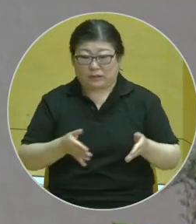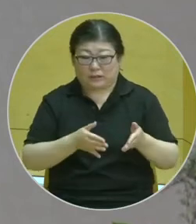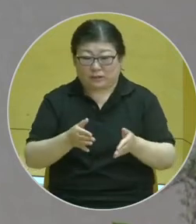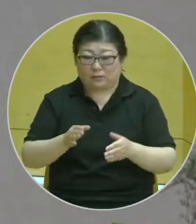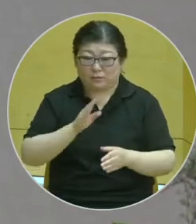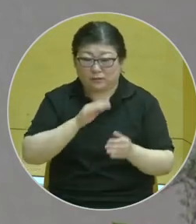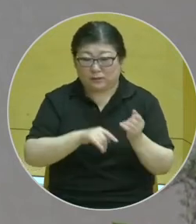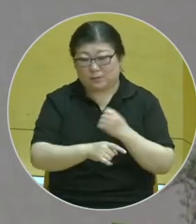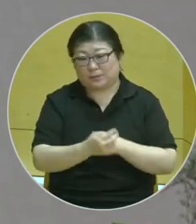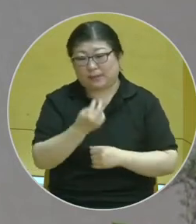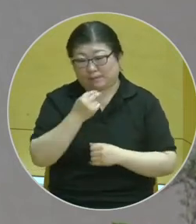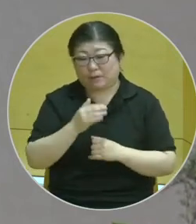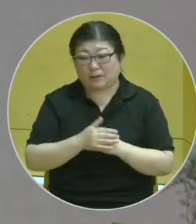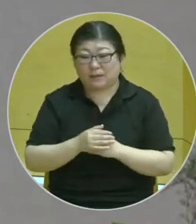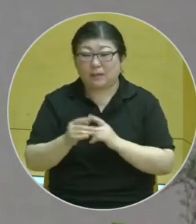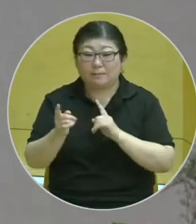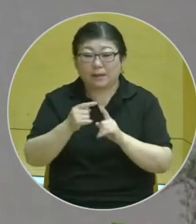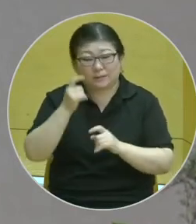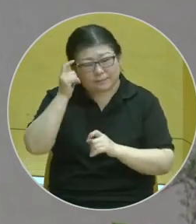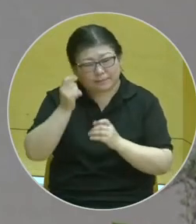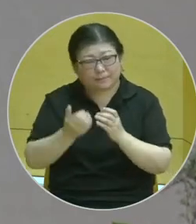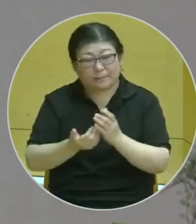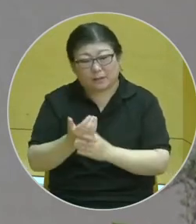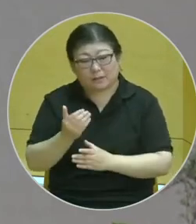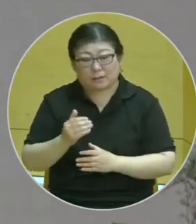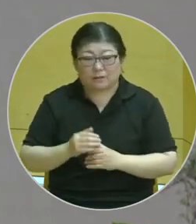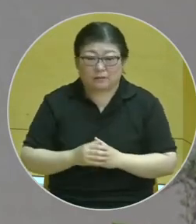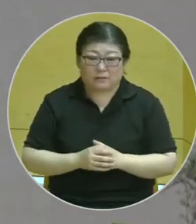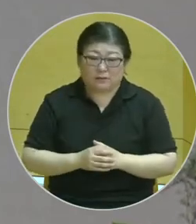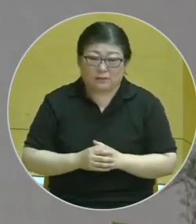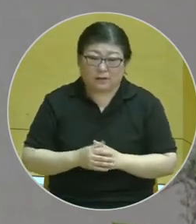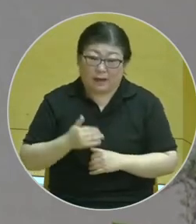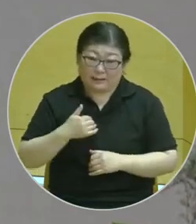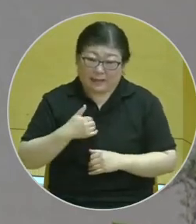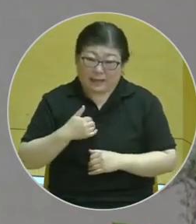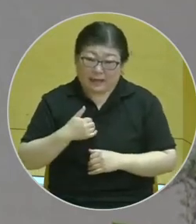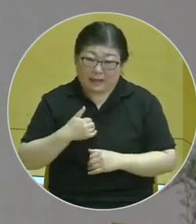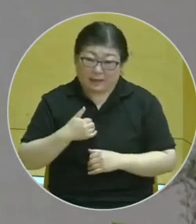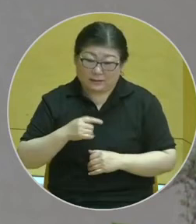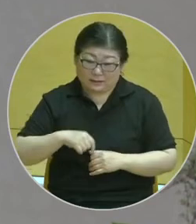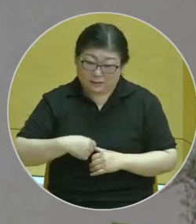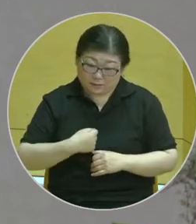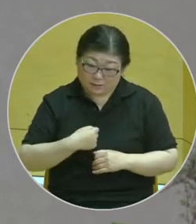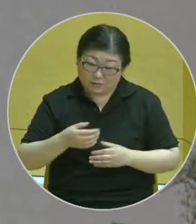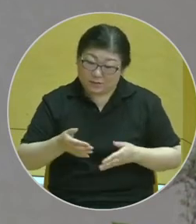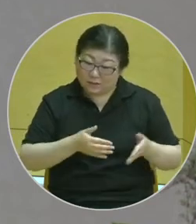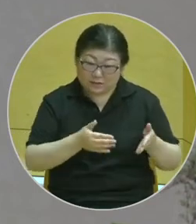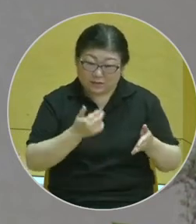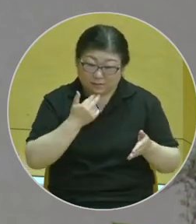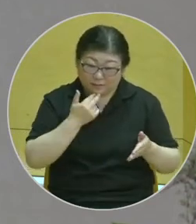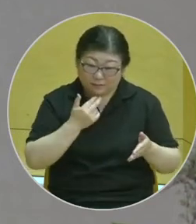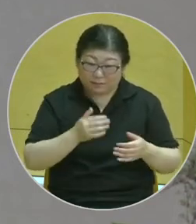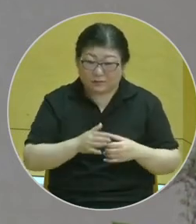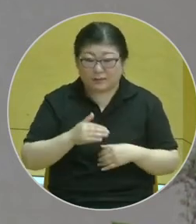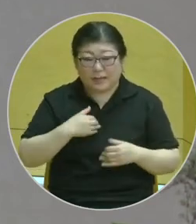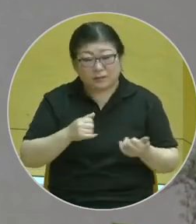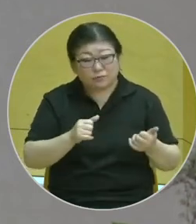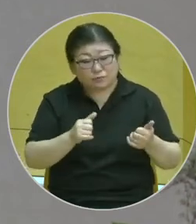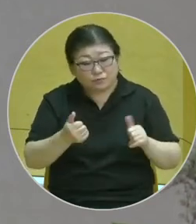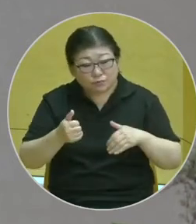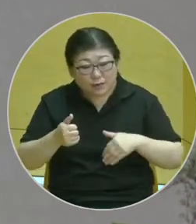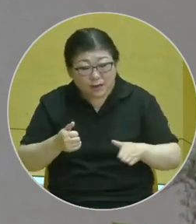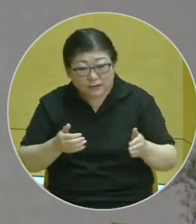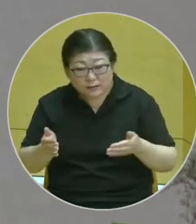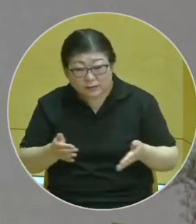생명이니 아 그렇구나 나에게는 길이 없구나 나에겐 길이 없구나 나에겐 죽을 길밖에